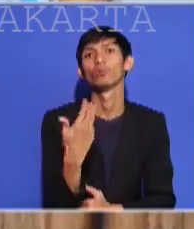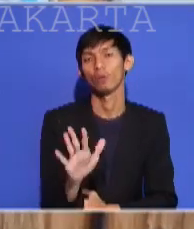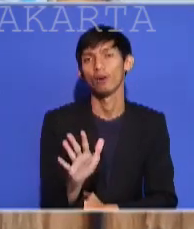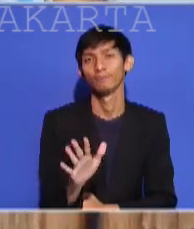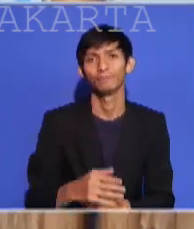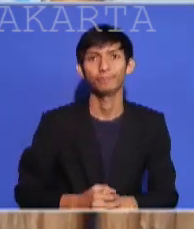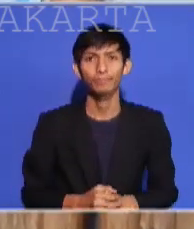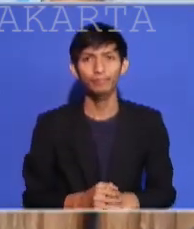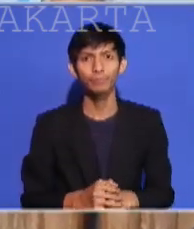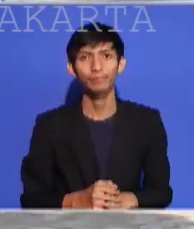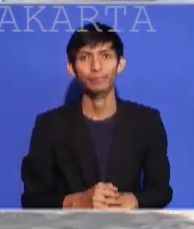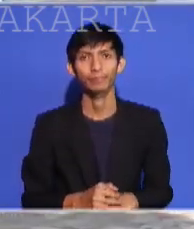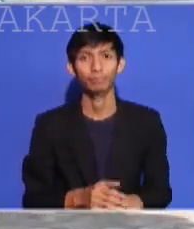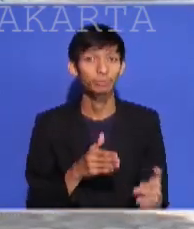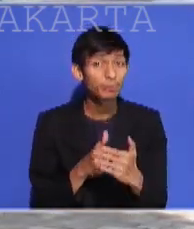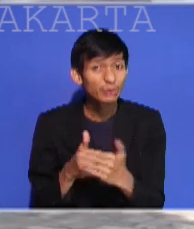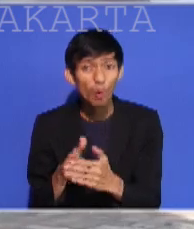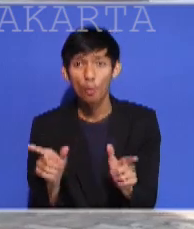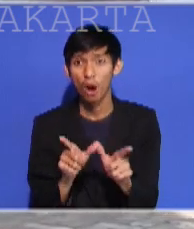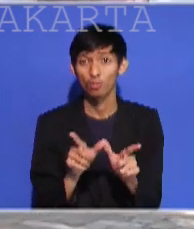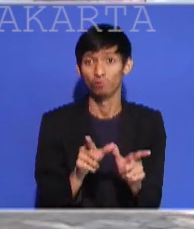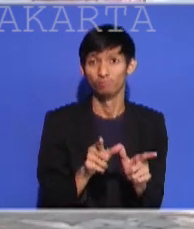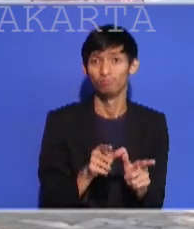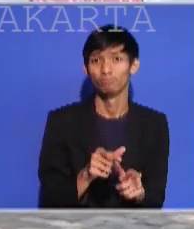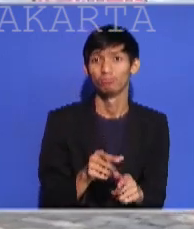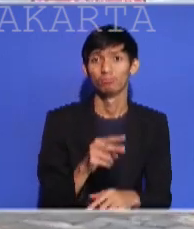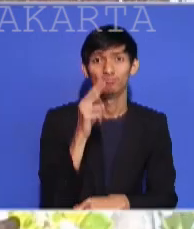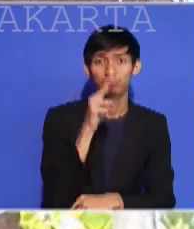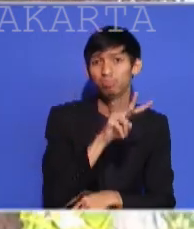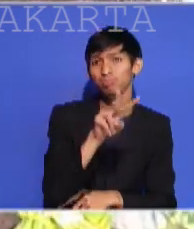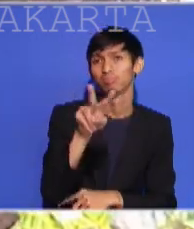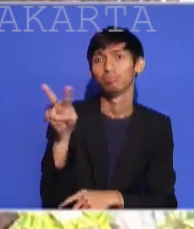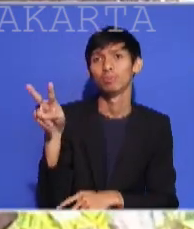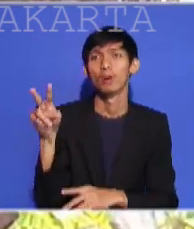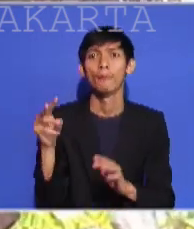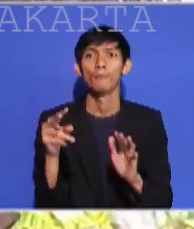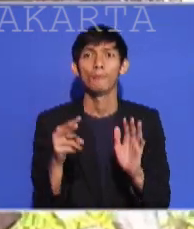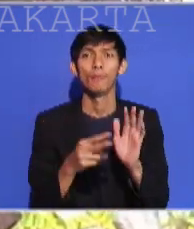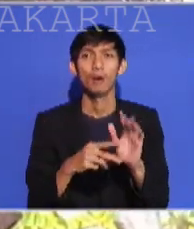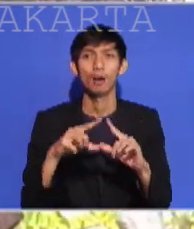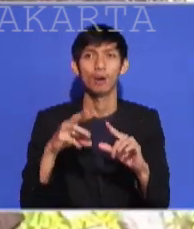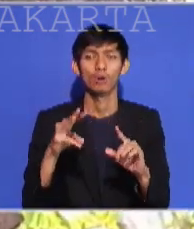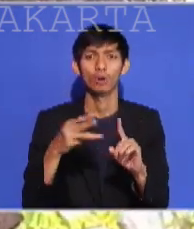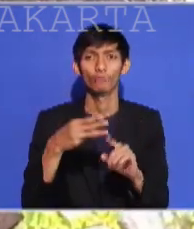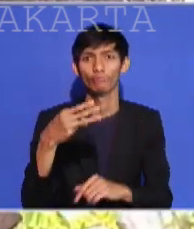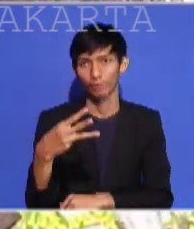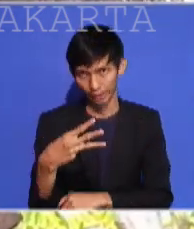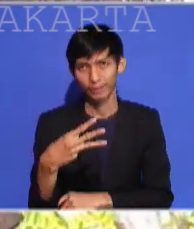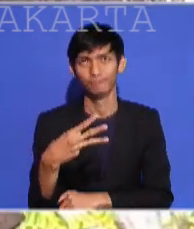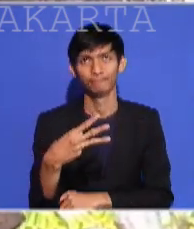ngaso sekedap ing wandhe menika sinambi mirsani kawontenan Wono Mangrove ingkang wonten ing sakiwa tengening papan